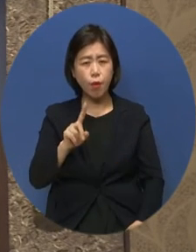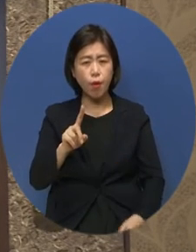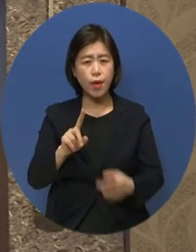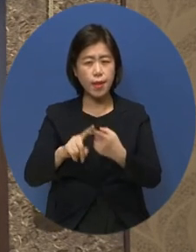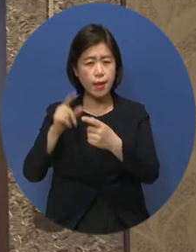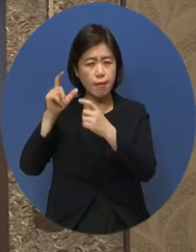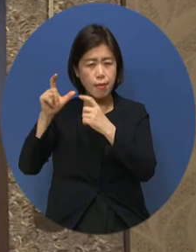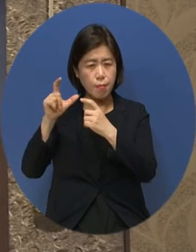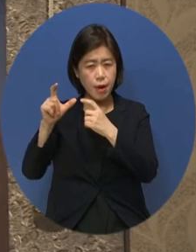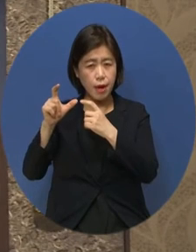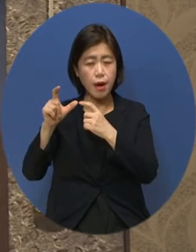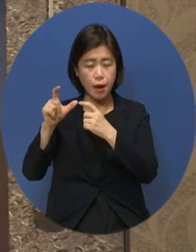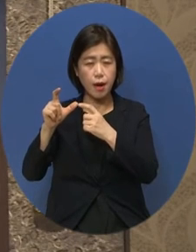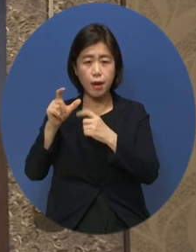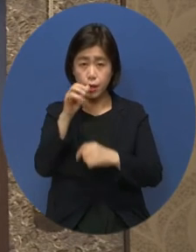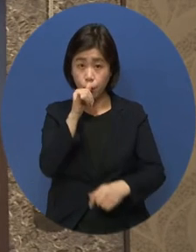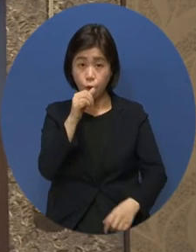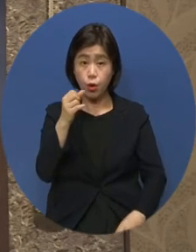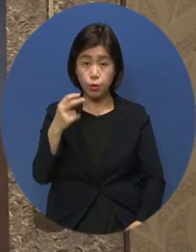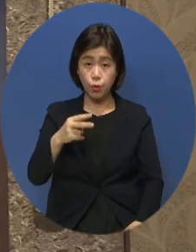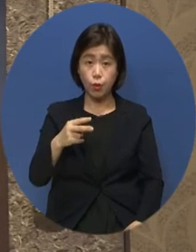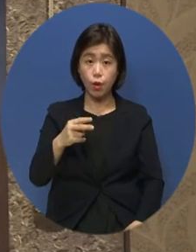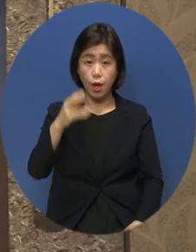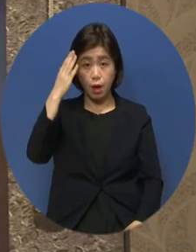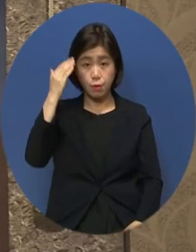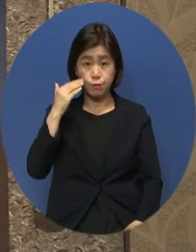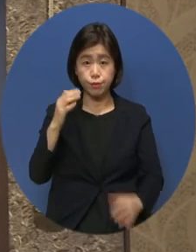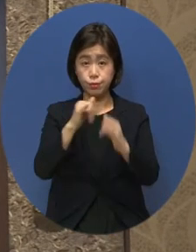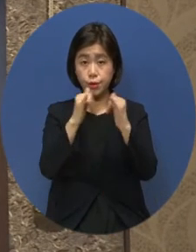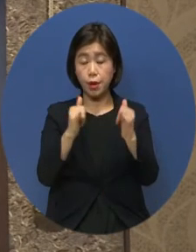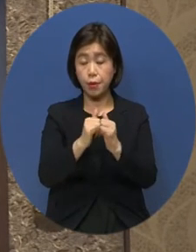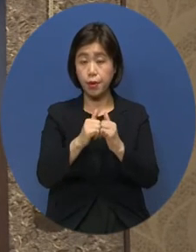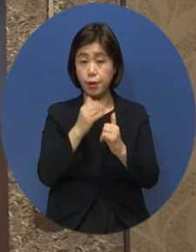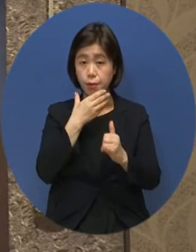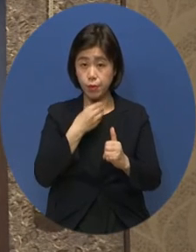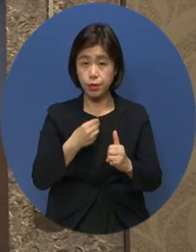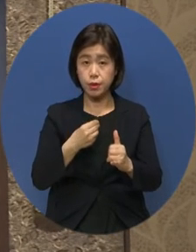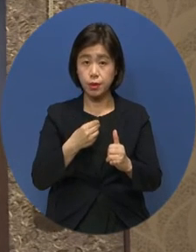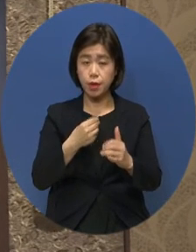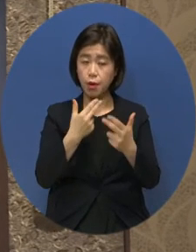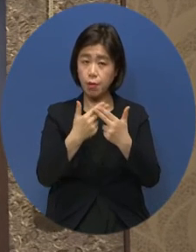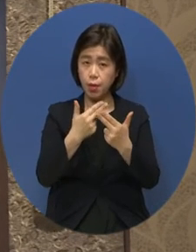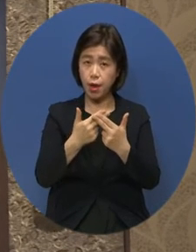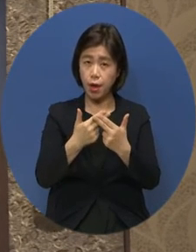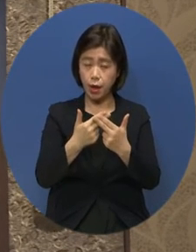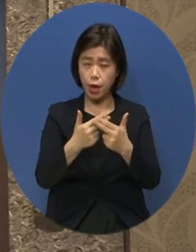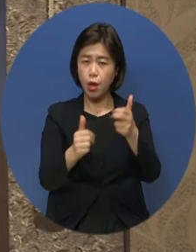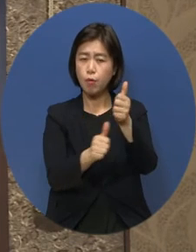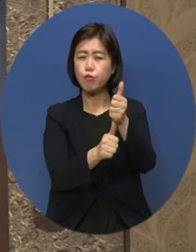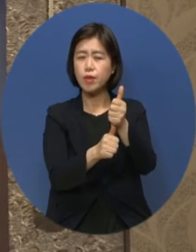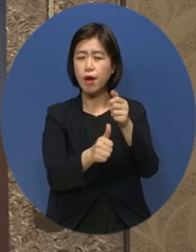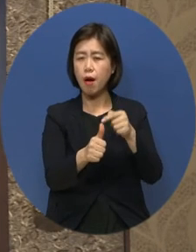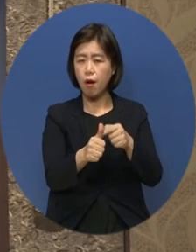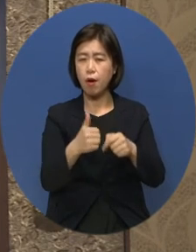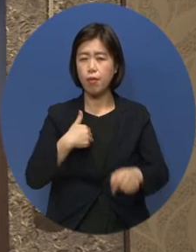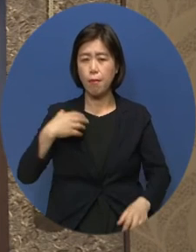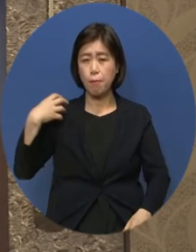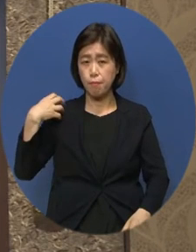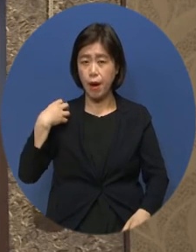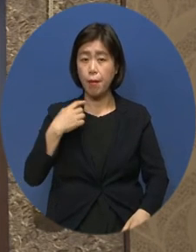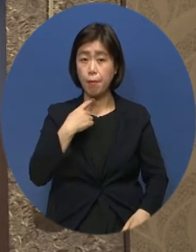복지사 옆에 부의장으로 좀 참여하면서 어 이러하니 고민할 정책적으로 우리가